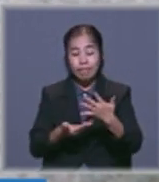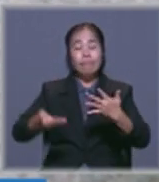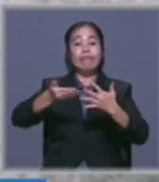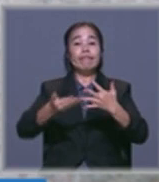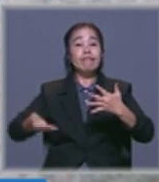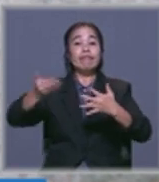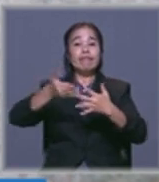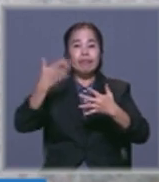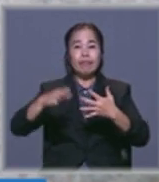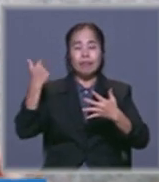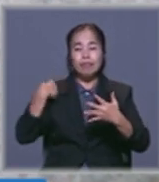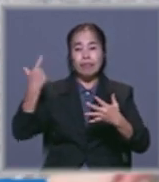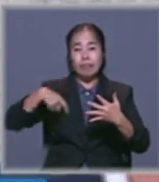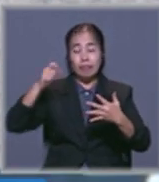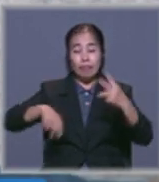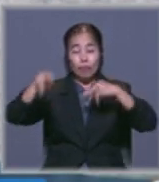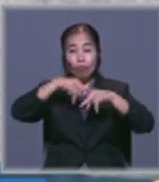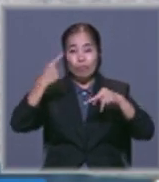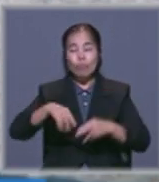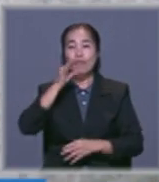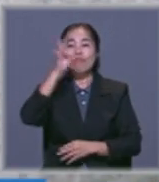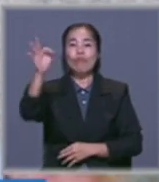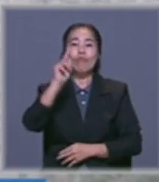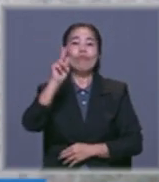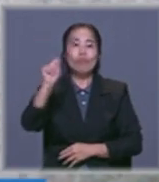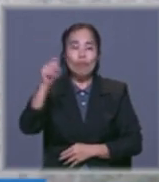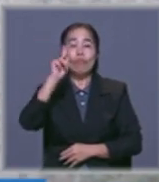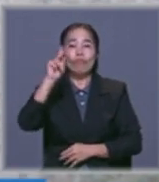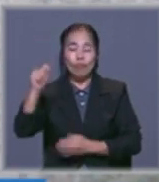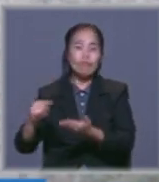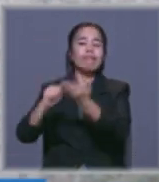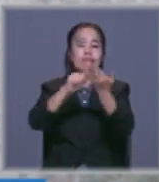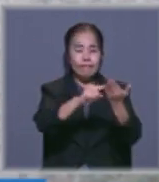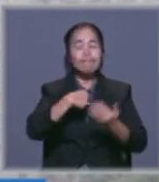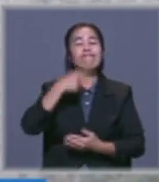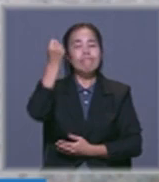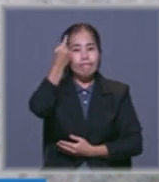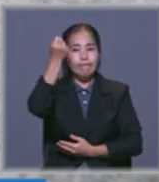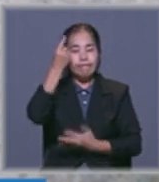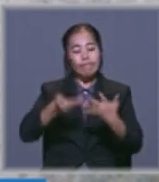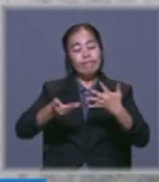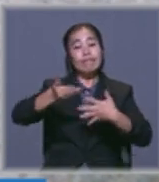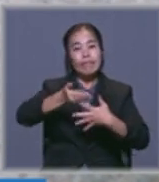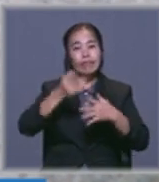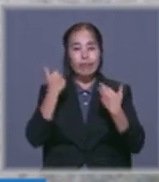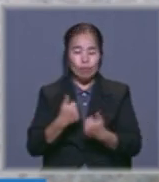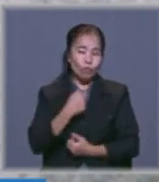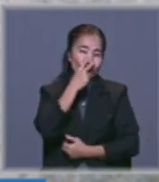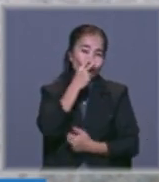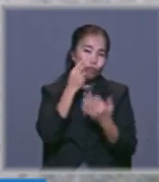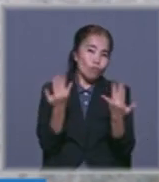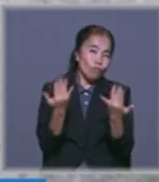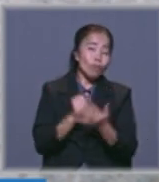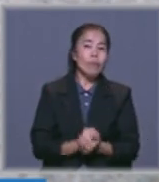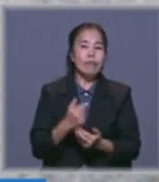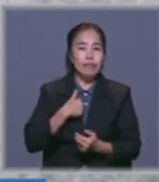มีมาตรฐานไต่สวนมาแล้ว1ขั้นคือไปร้องกันที่กกต.แล้วให้กกต.ส่งนะครับเพราะฉะนั้นก็ต้องจับตาดูผมก็